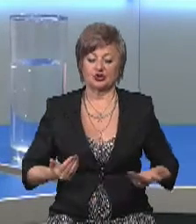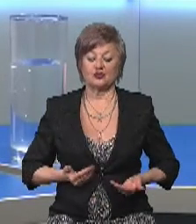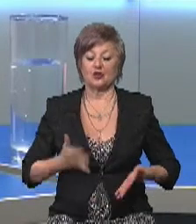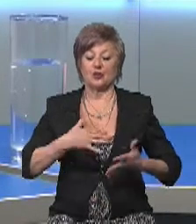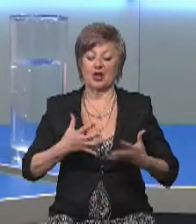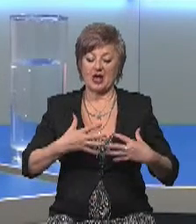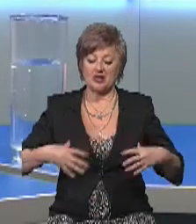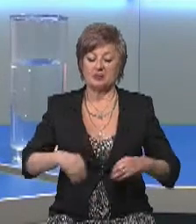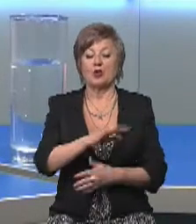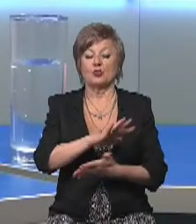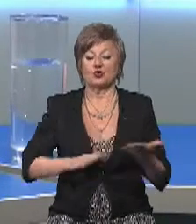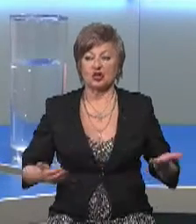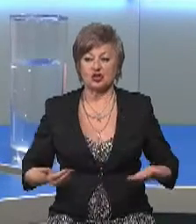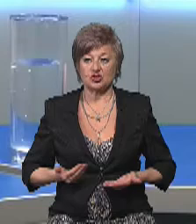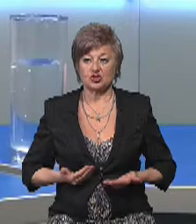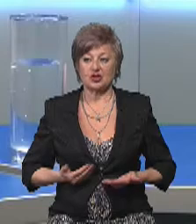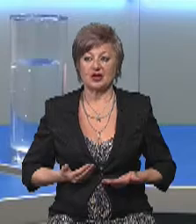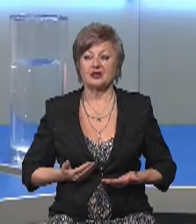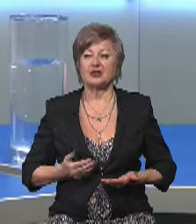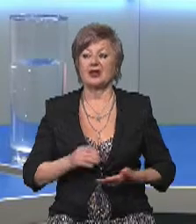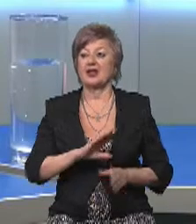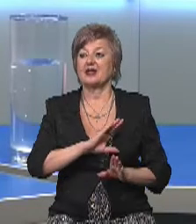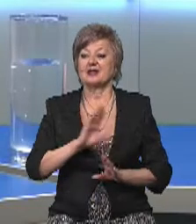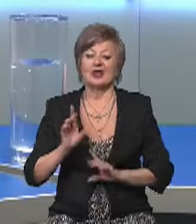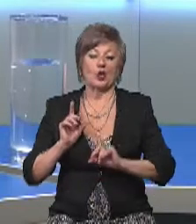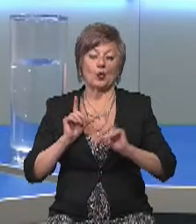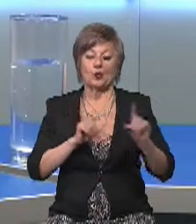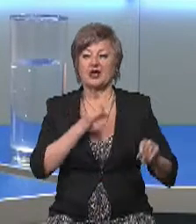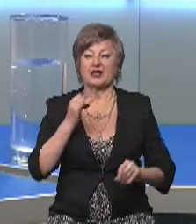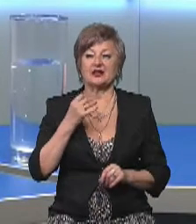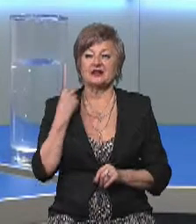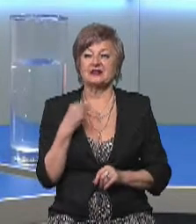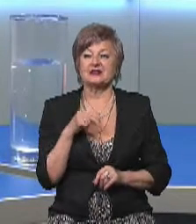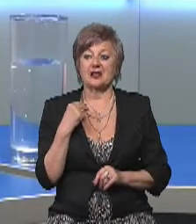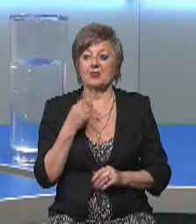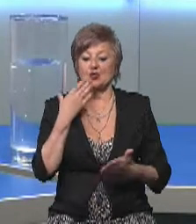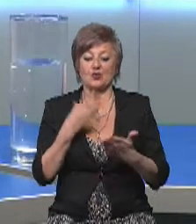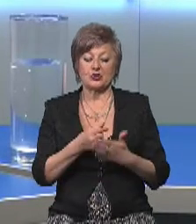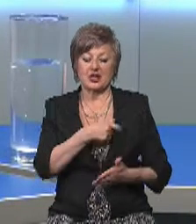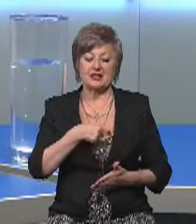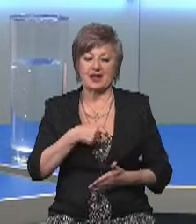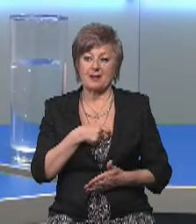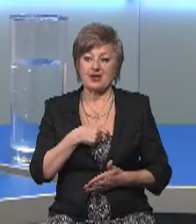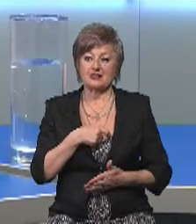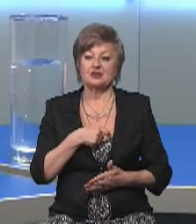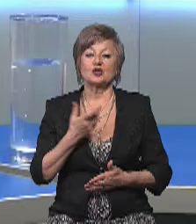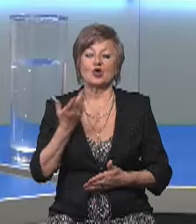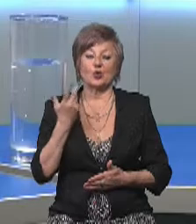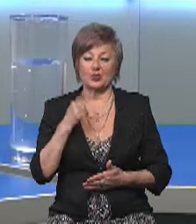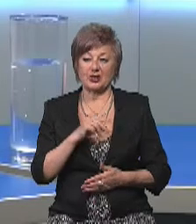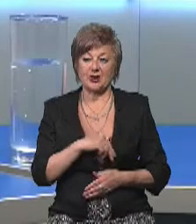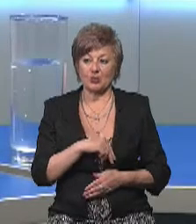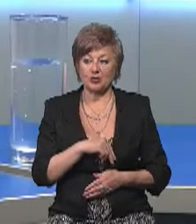родина. До речі, не поїхав із Запоріжжя під час своєї депутатської каденції,